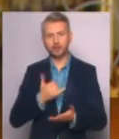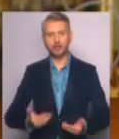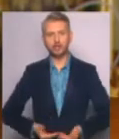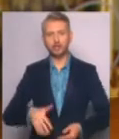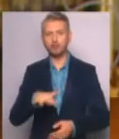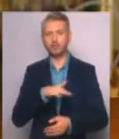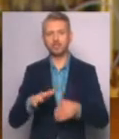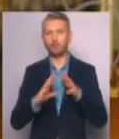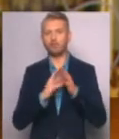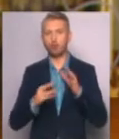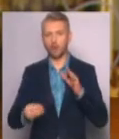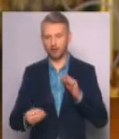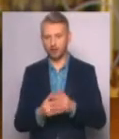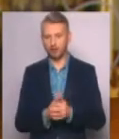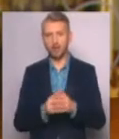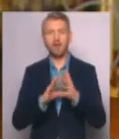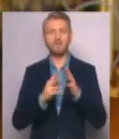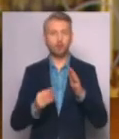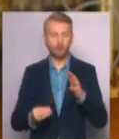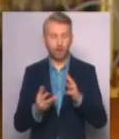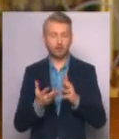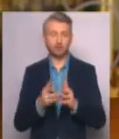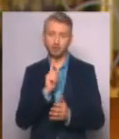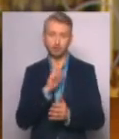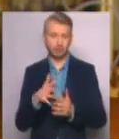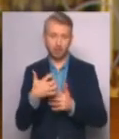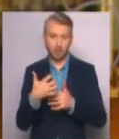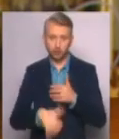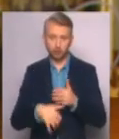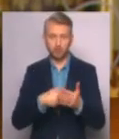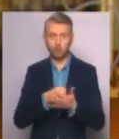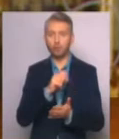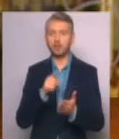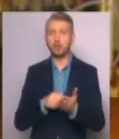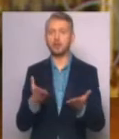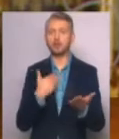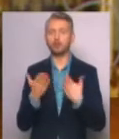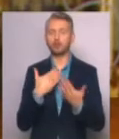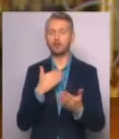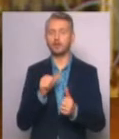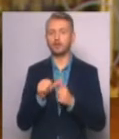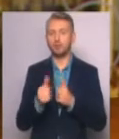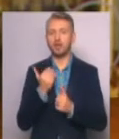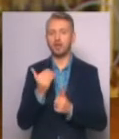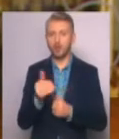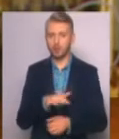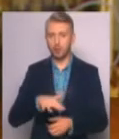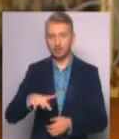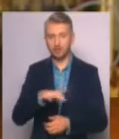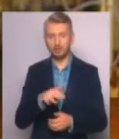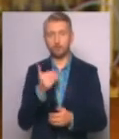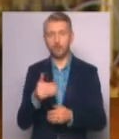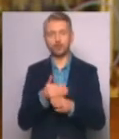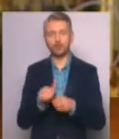масиву Виноградар. Будь ласка, жителі Виноградаря, не будьте байдужими до питань, які стосуються саме вашого масиву, саме вашої